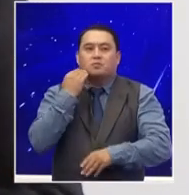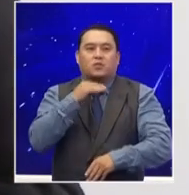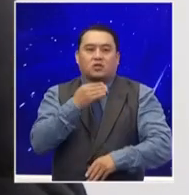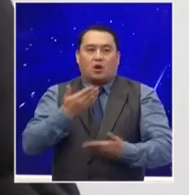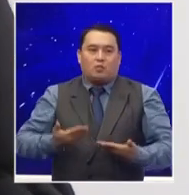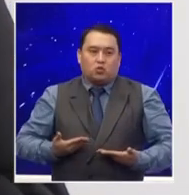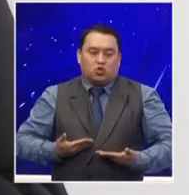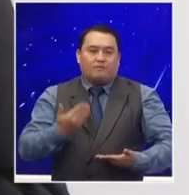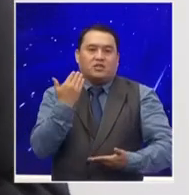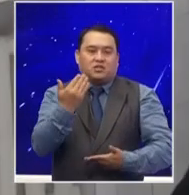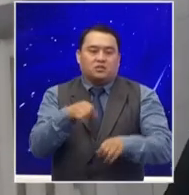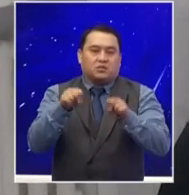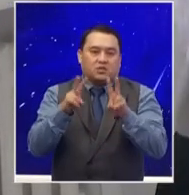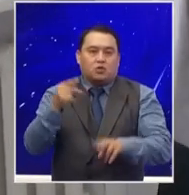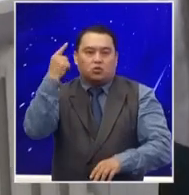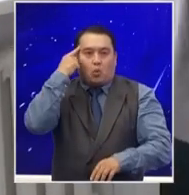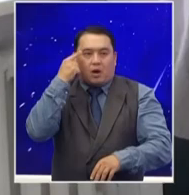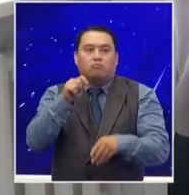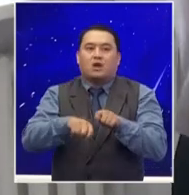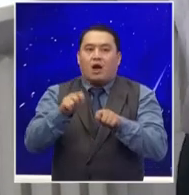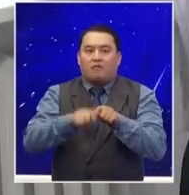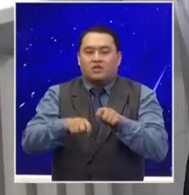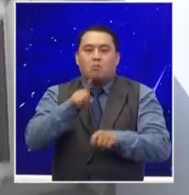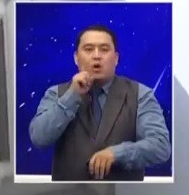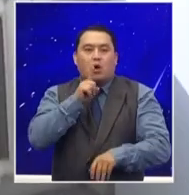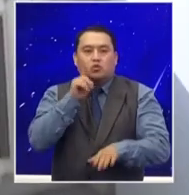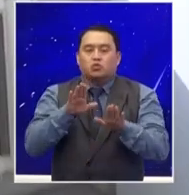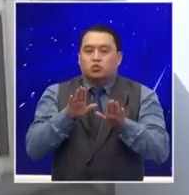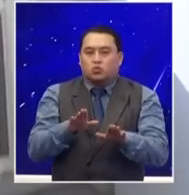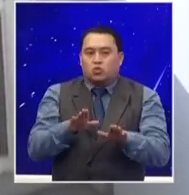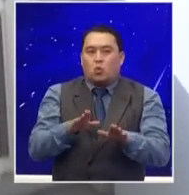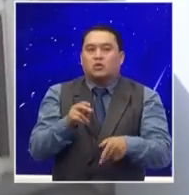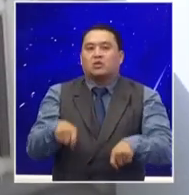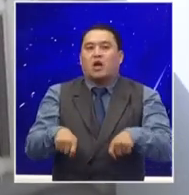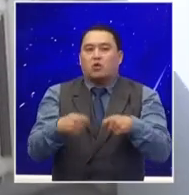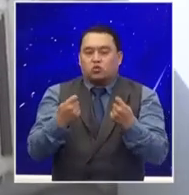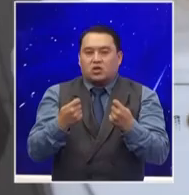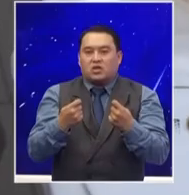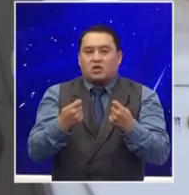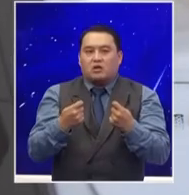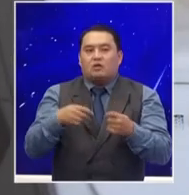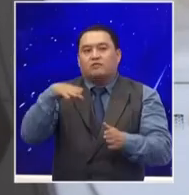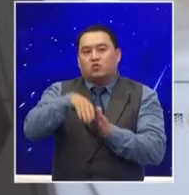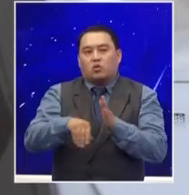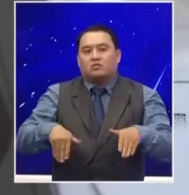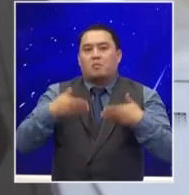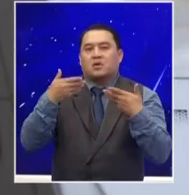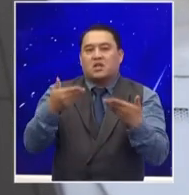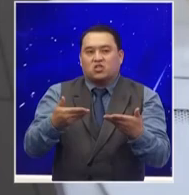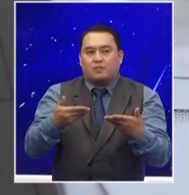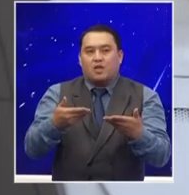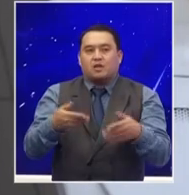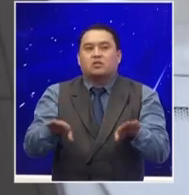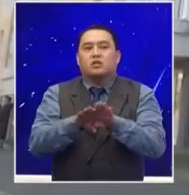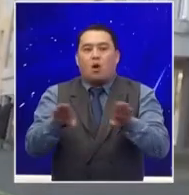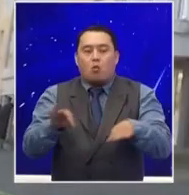проживание обучающихся, считают специалисты. Ведь проверяющие из числа молодежи не только подмечают нарушения и недочеты, но и вносят свои предложения. Стоит отметить,